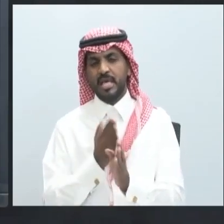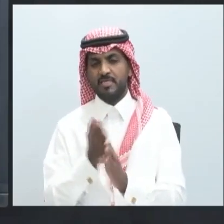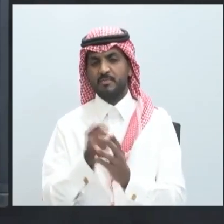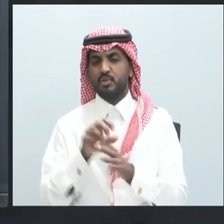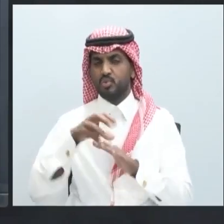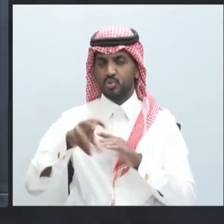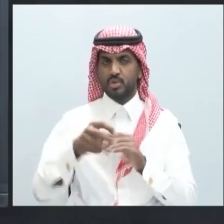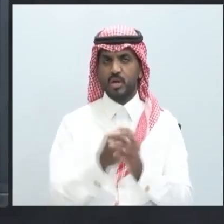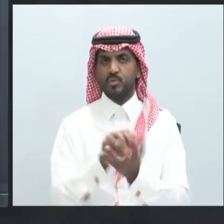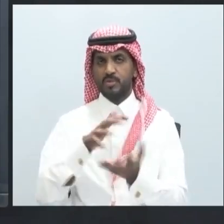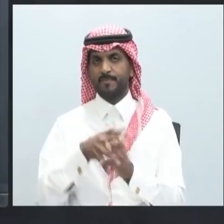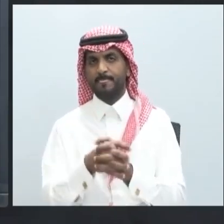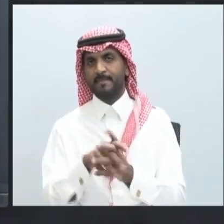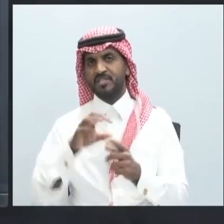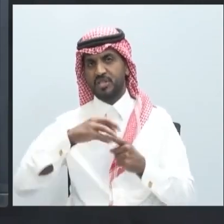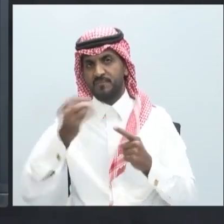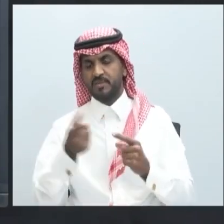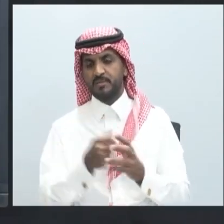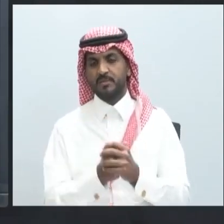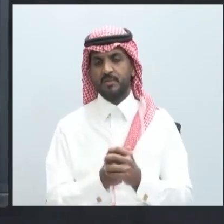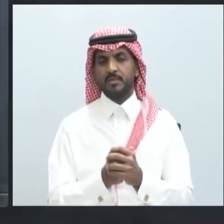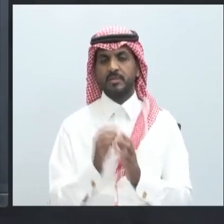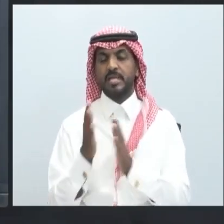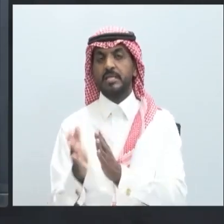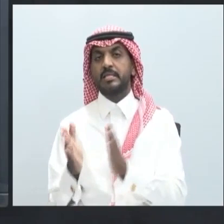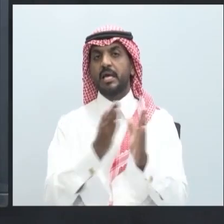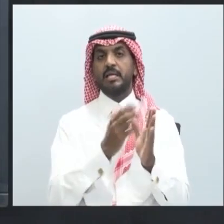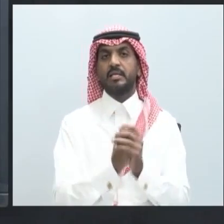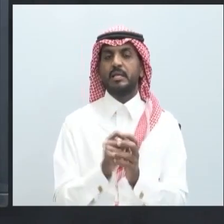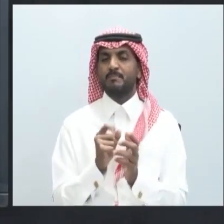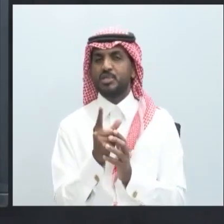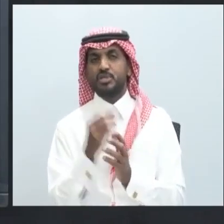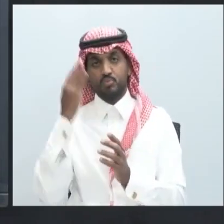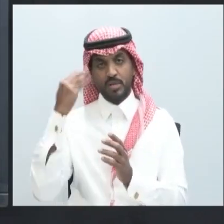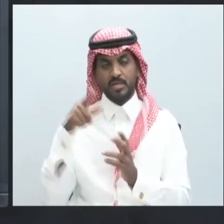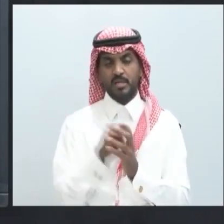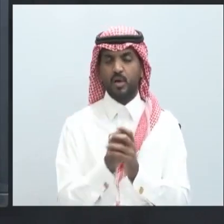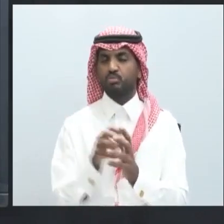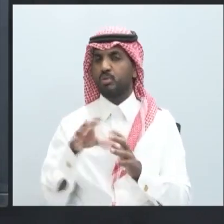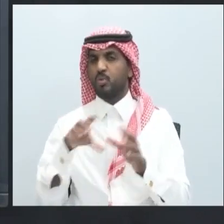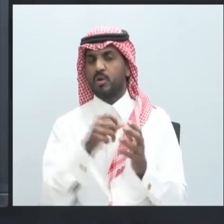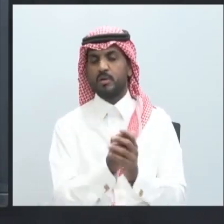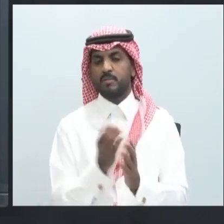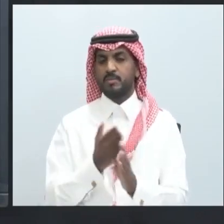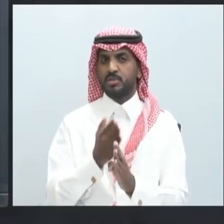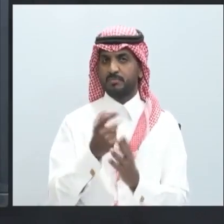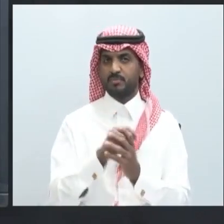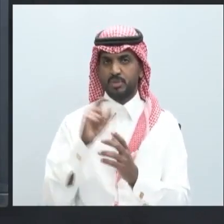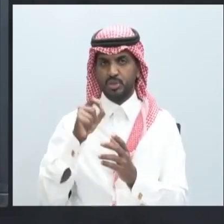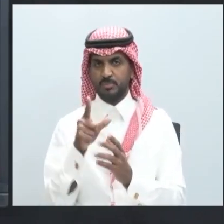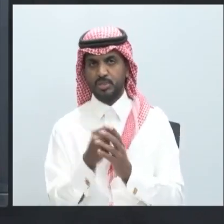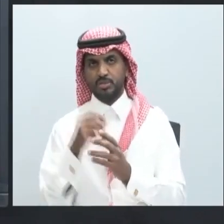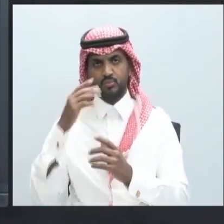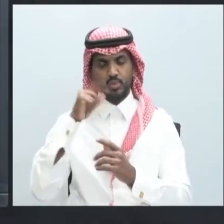الجزء او هذه الصفه تنفصل عن هذه الصفه تنتقل للمشي المؤنث او احد هذه الجينات عندما عبر المشيج المذكر